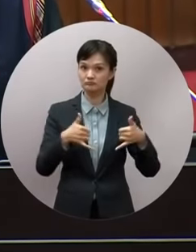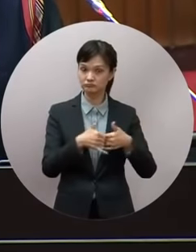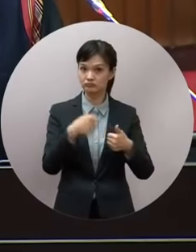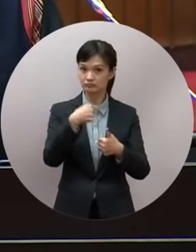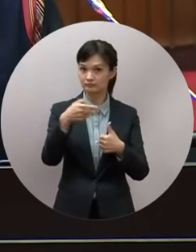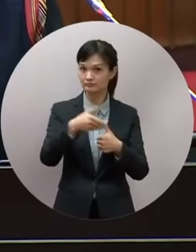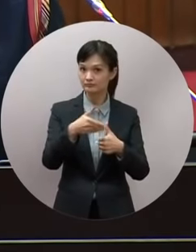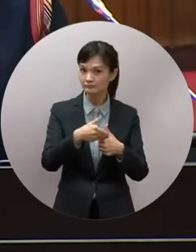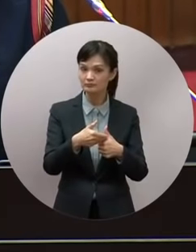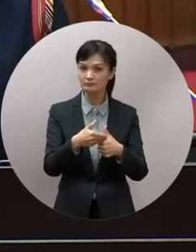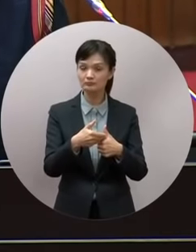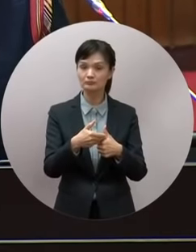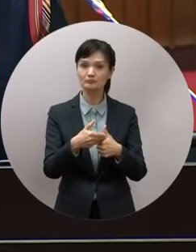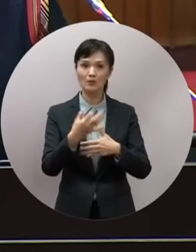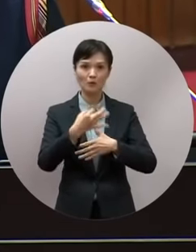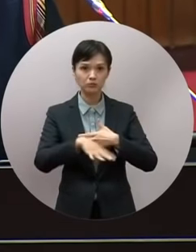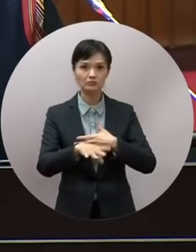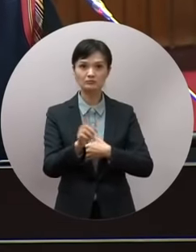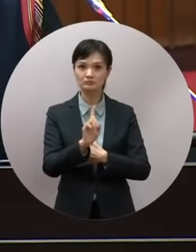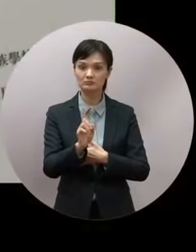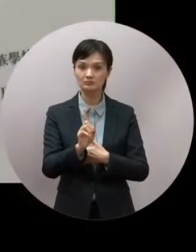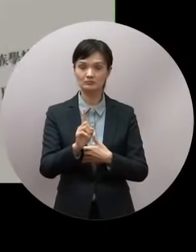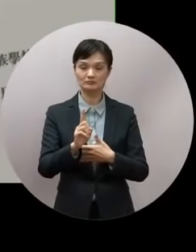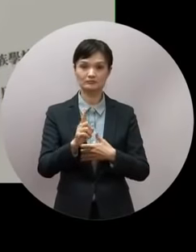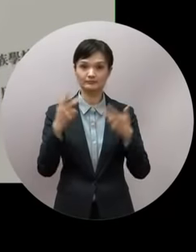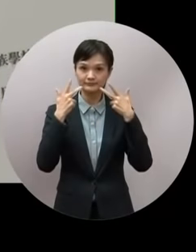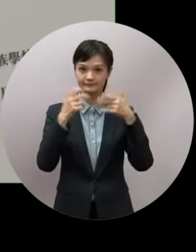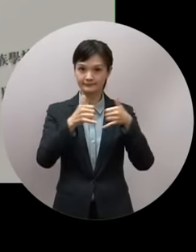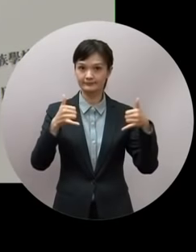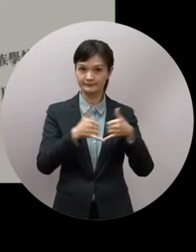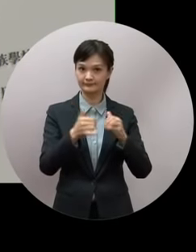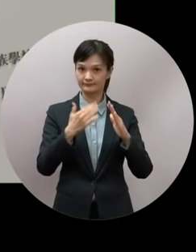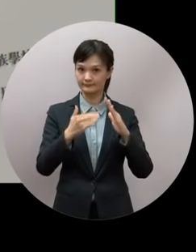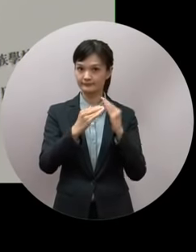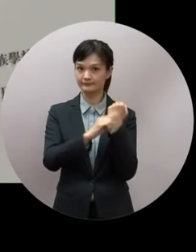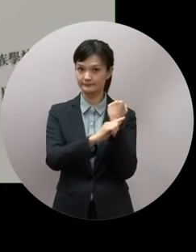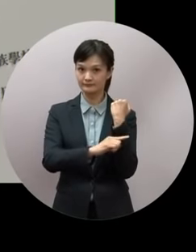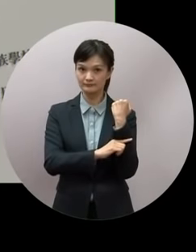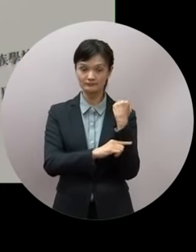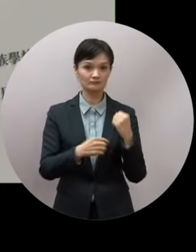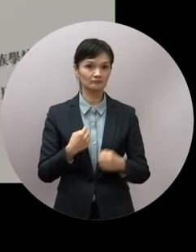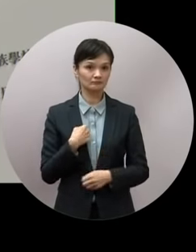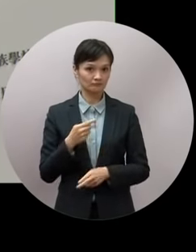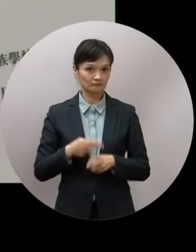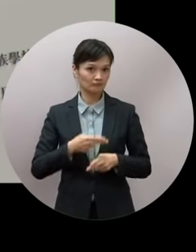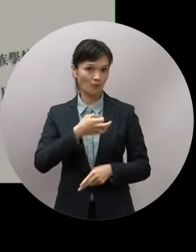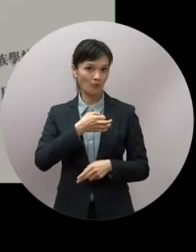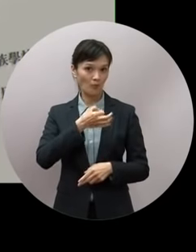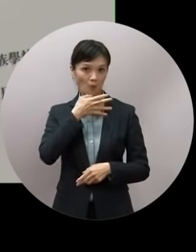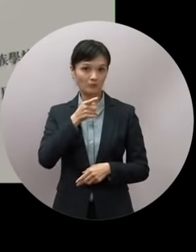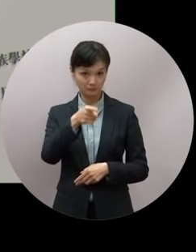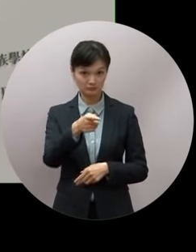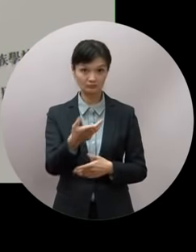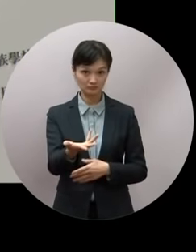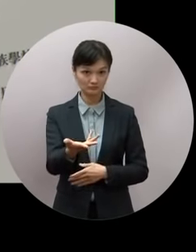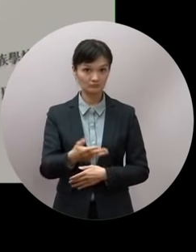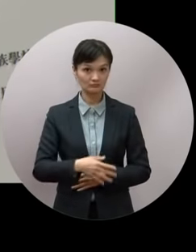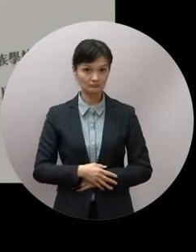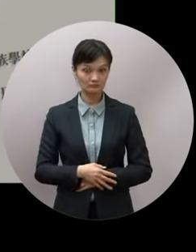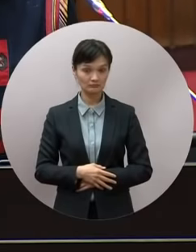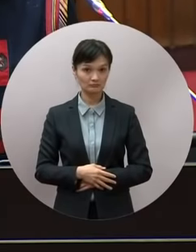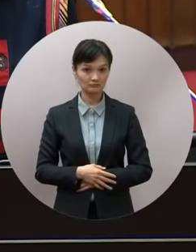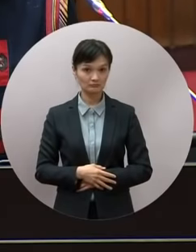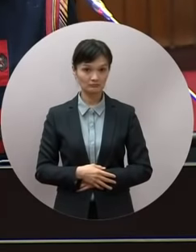最后一块拼图，原住民族学校法，我非常有信心。院长您呢？你有信